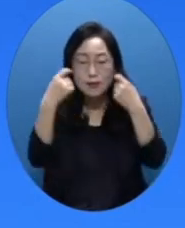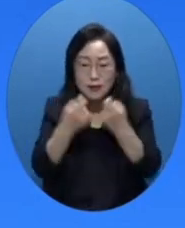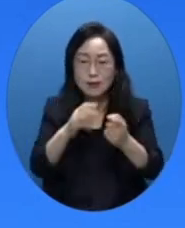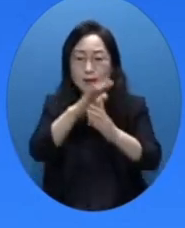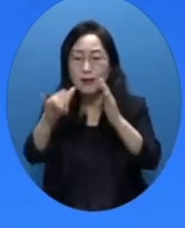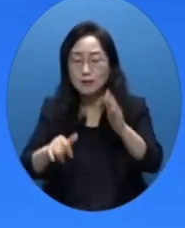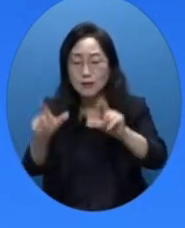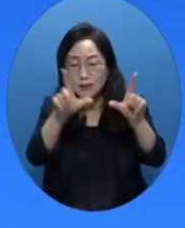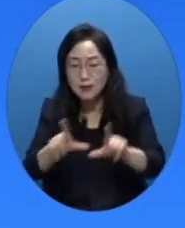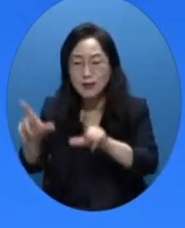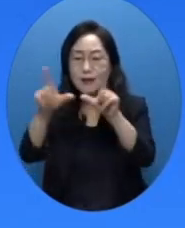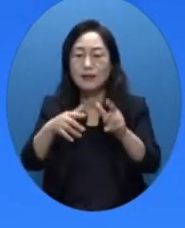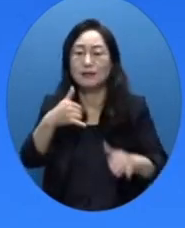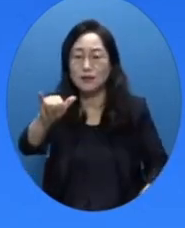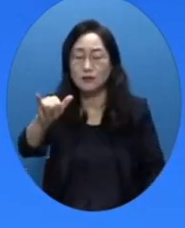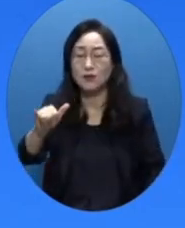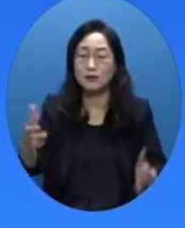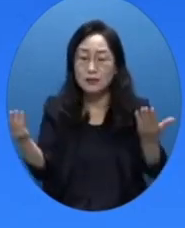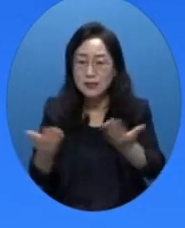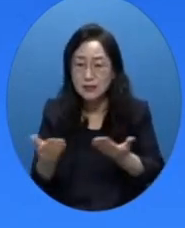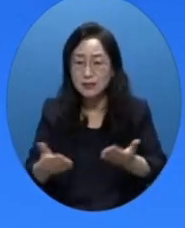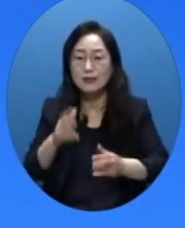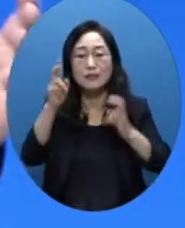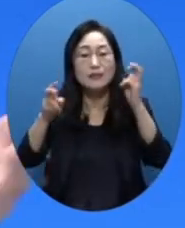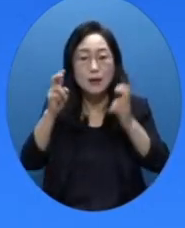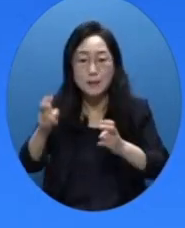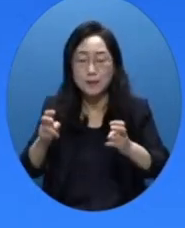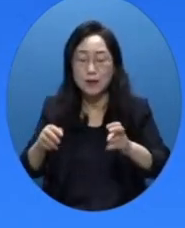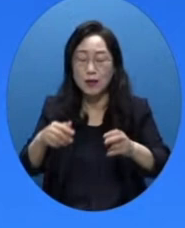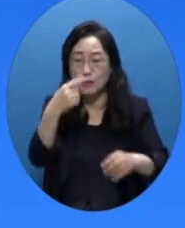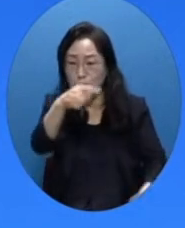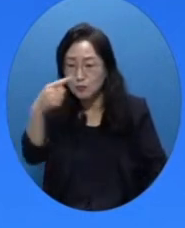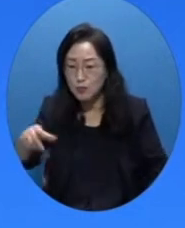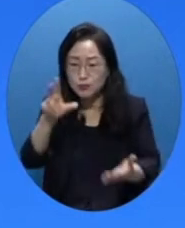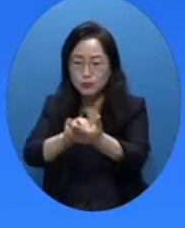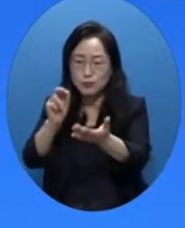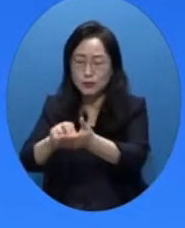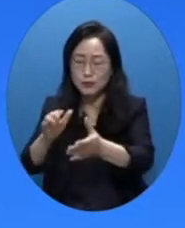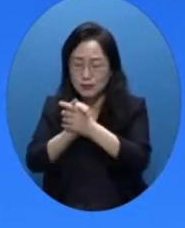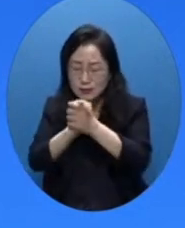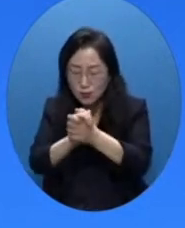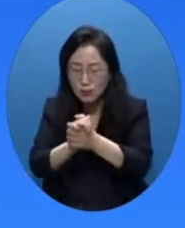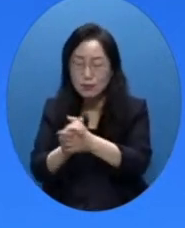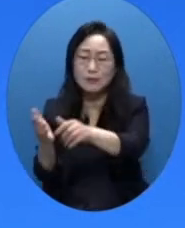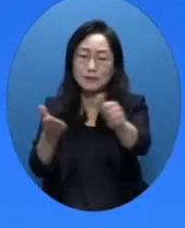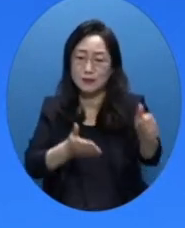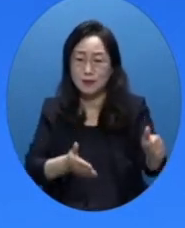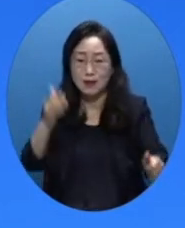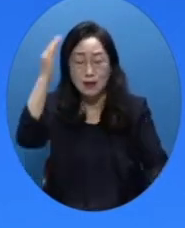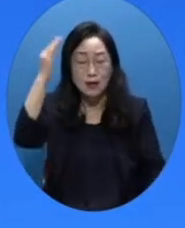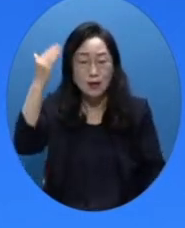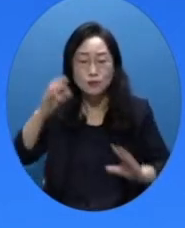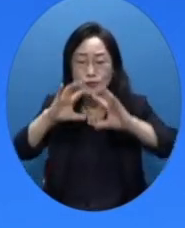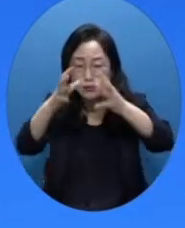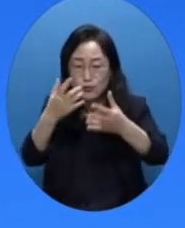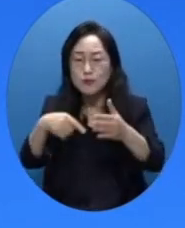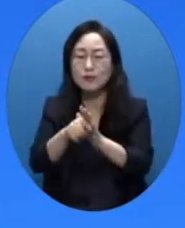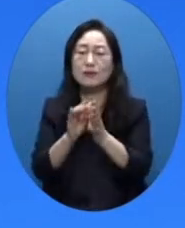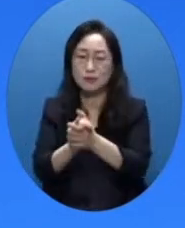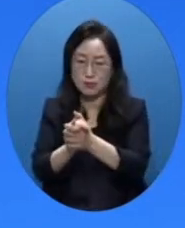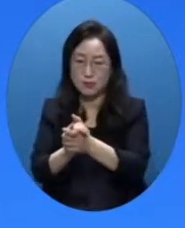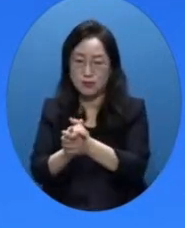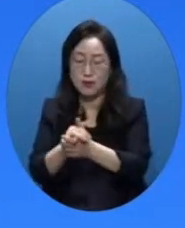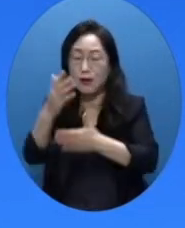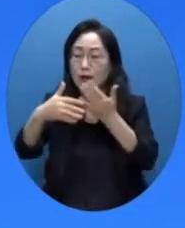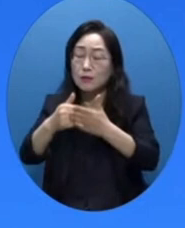문제, 생활의 문제, 자녀의 문제, 직장의 문제, 사업의 문제, 모든 문제 놓고 기도해야 되는 것입니다. 우리 대한민국을 위해서 기도해야 되는 것입니다.